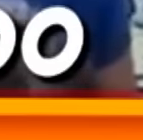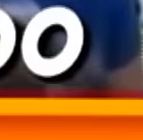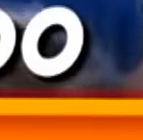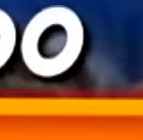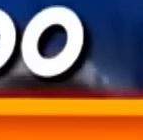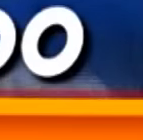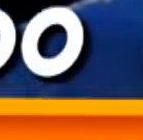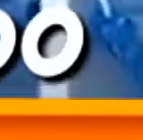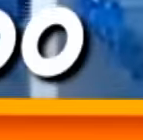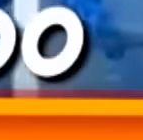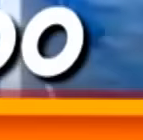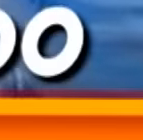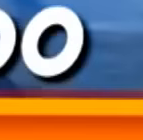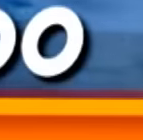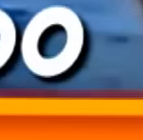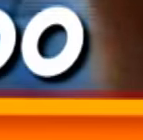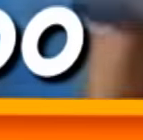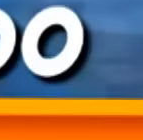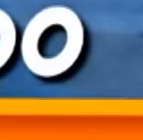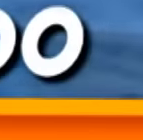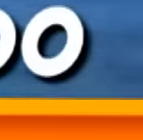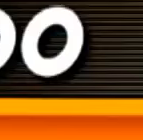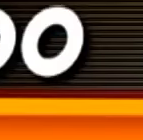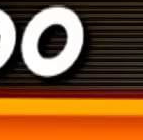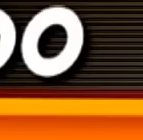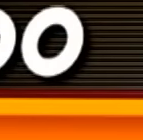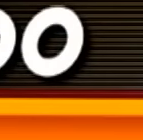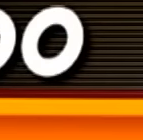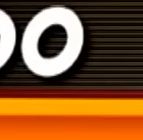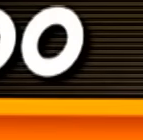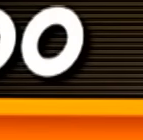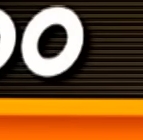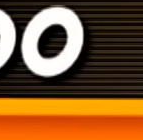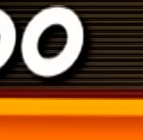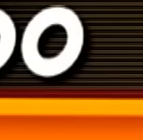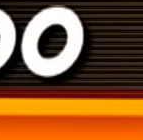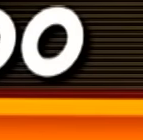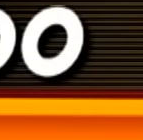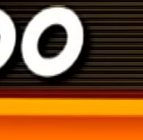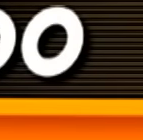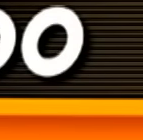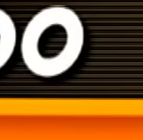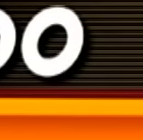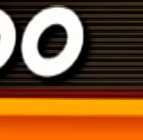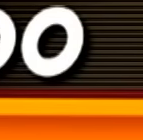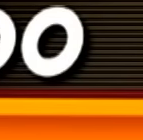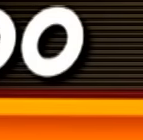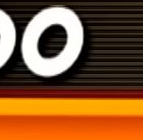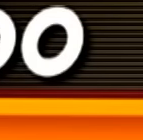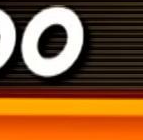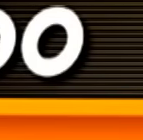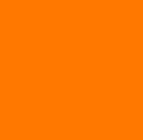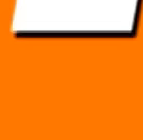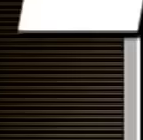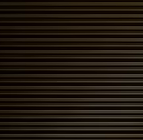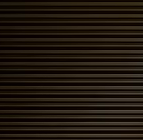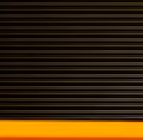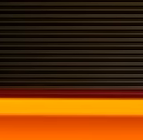Inarestong terorista sa Sulu, napag-alamang taga-kolekta pala ng pondong ginamit sa bakbakan sa Marawi City noong 2017.